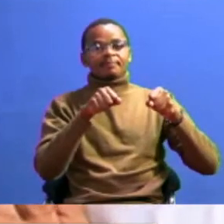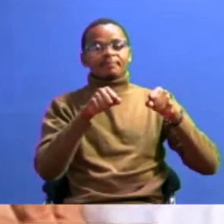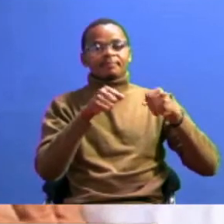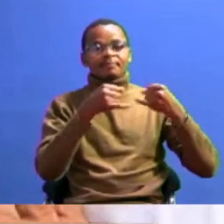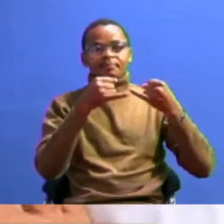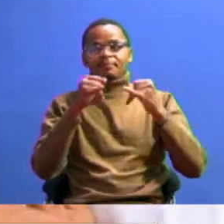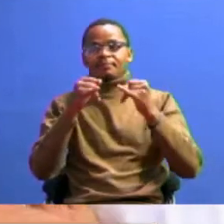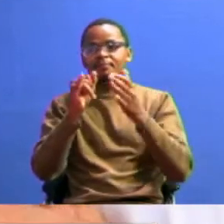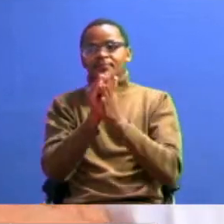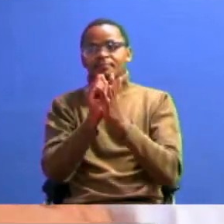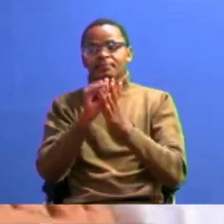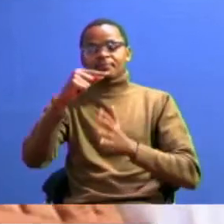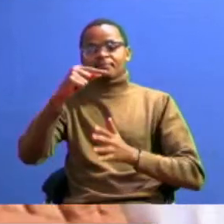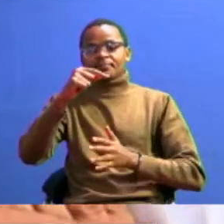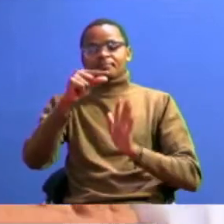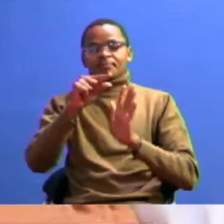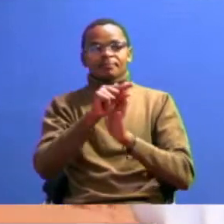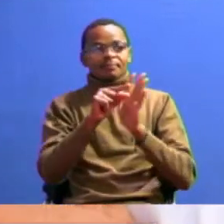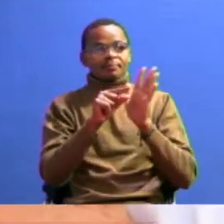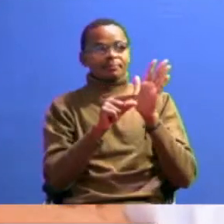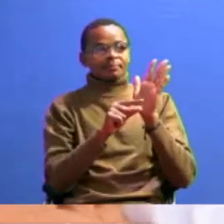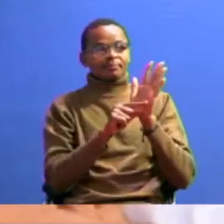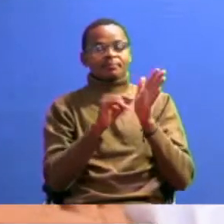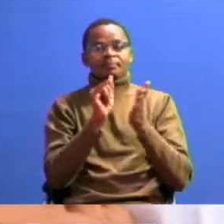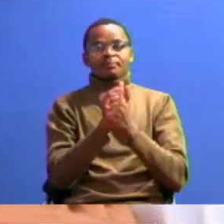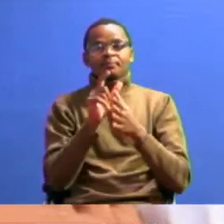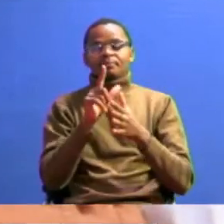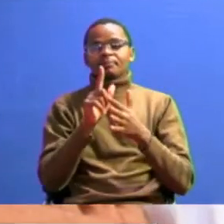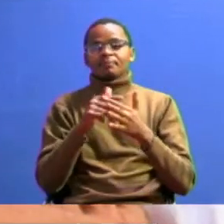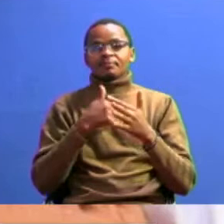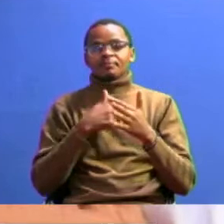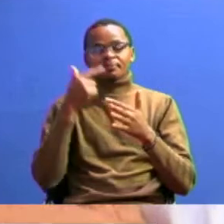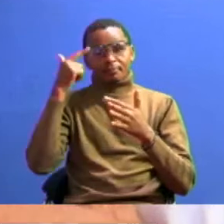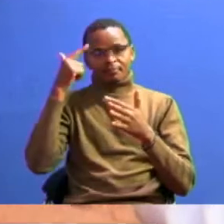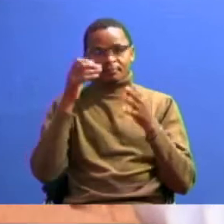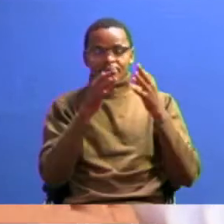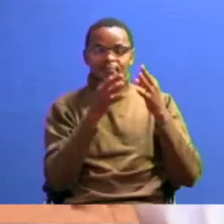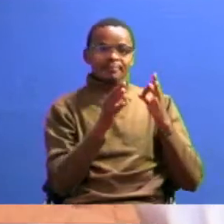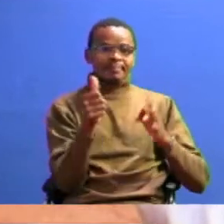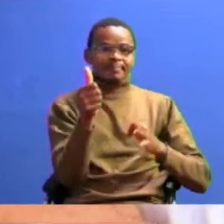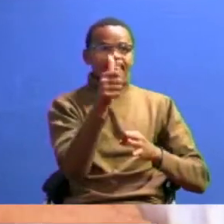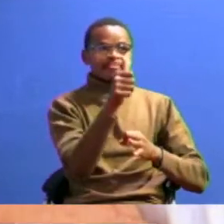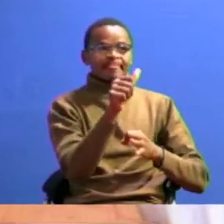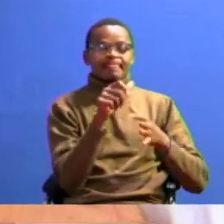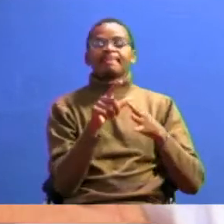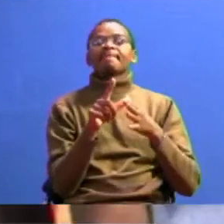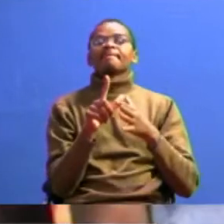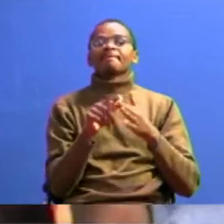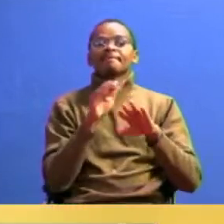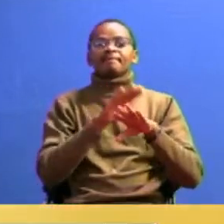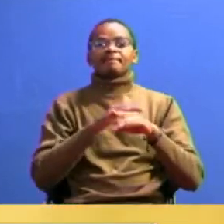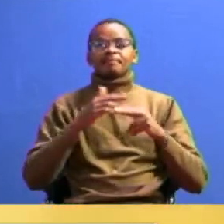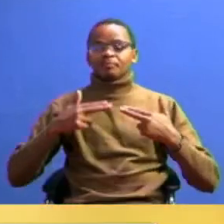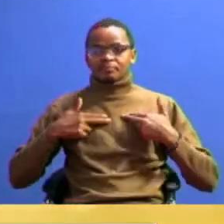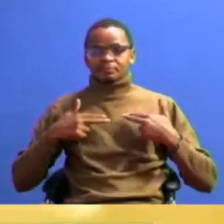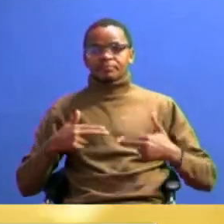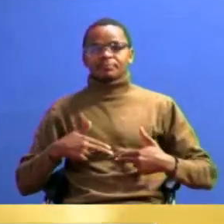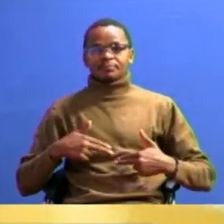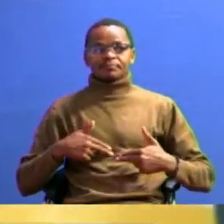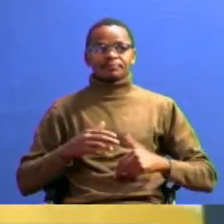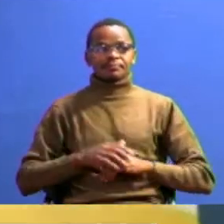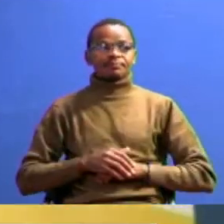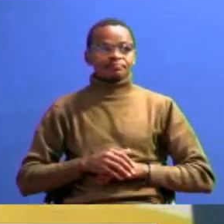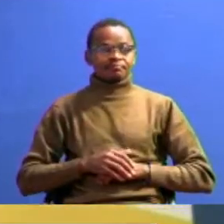kuimplement zile agenda za Musai governor wetu Governor Mngaro, ikiwa pillar number 1 ni ya mambo ya afya.